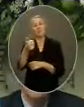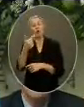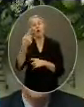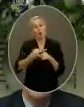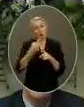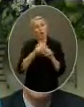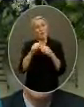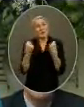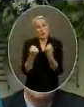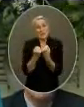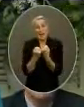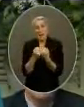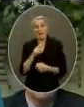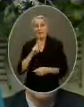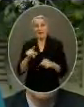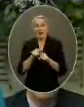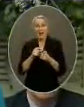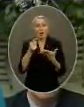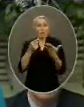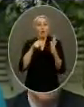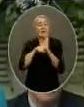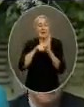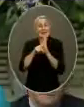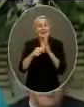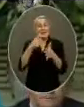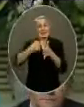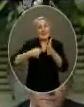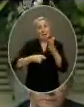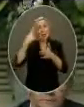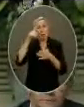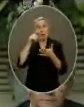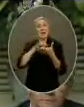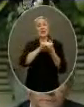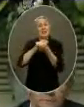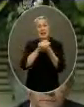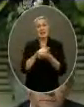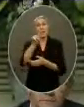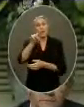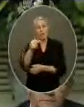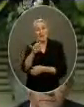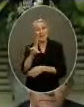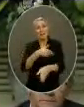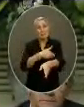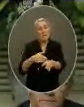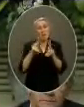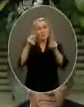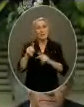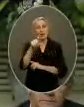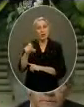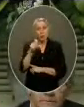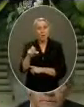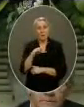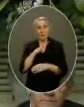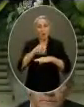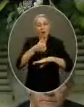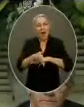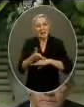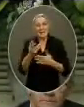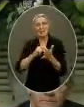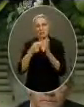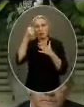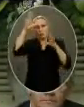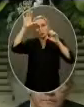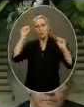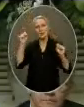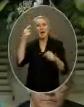social. Alors, ce sont le crédit d'impôt pour la solidarité. 2,7 millions de personnes au Québec y ont accès. Donc,